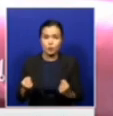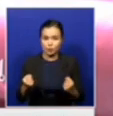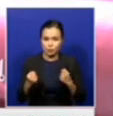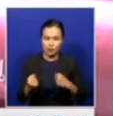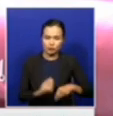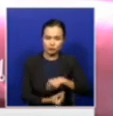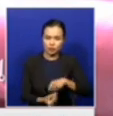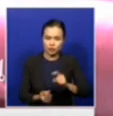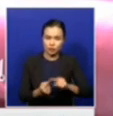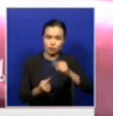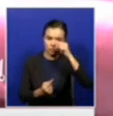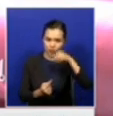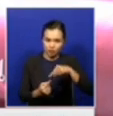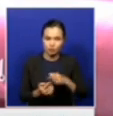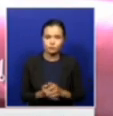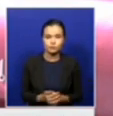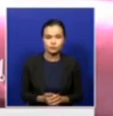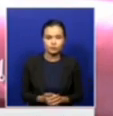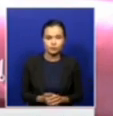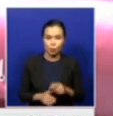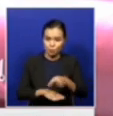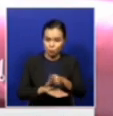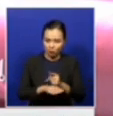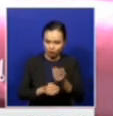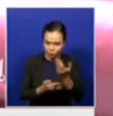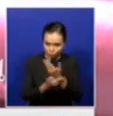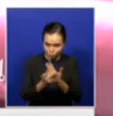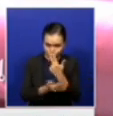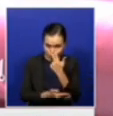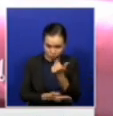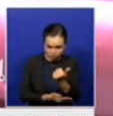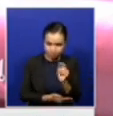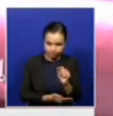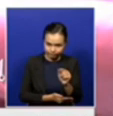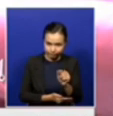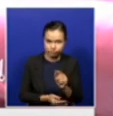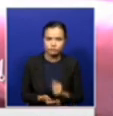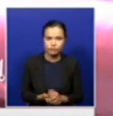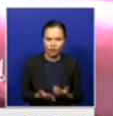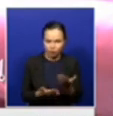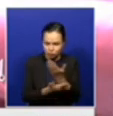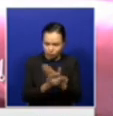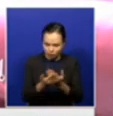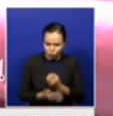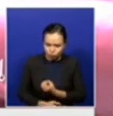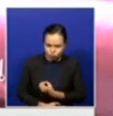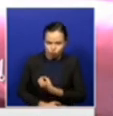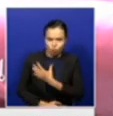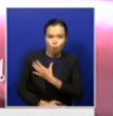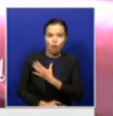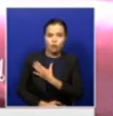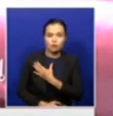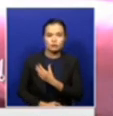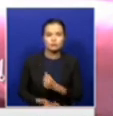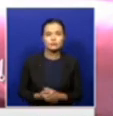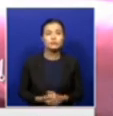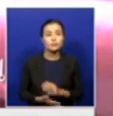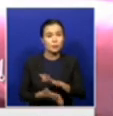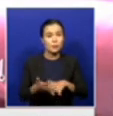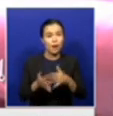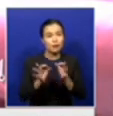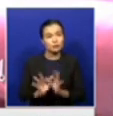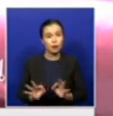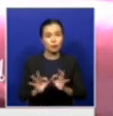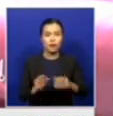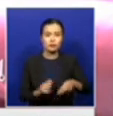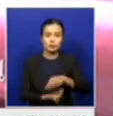ไทยแต่ท่านประธานต้องพิจารณาดีๆนะครับตัวนี้พิจารณาแล้วก็ตกใจครับเพราะแรงขับเคลื่อนที่สำคัญทางเศรษฐ